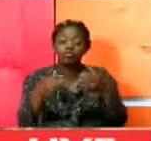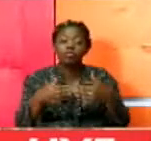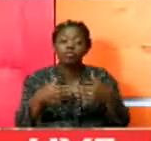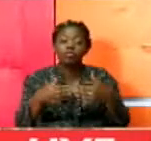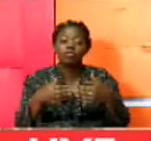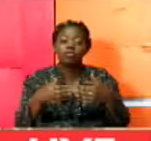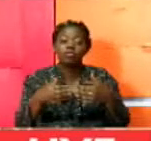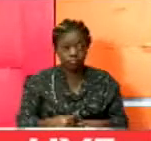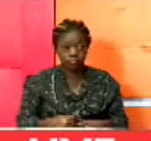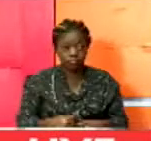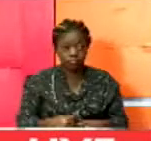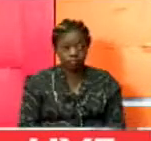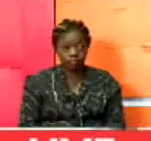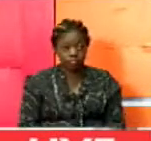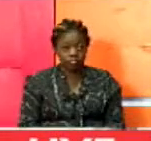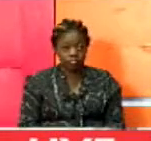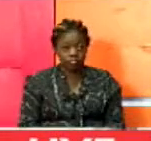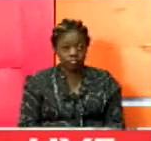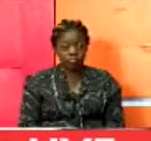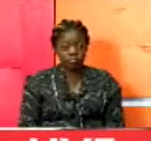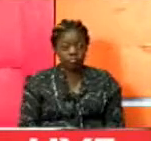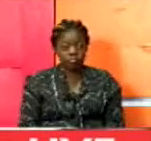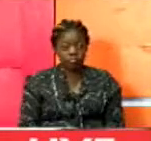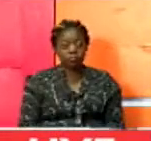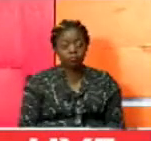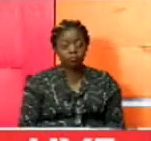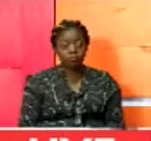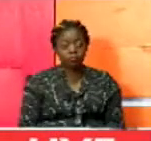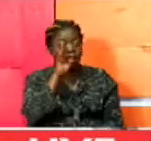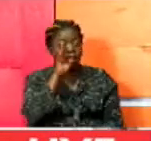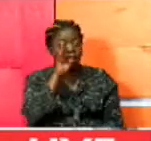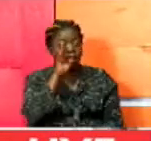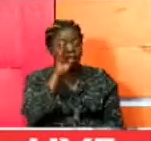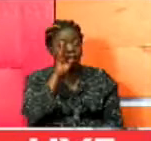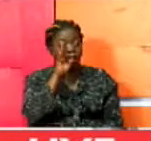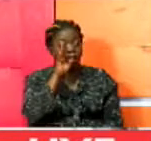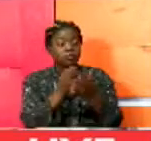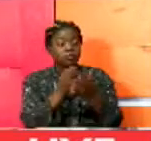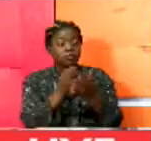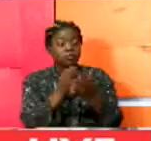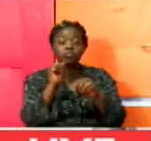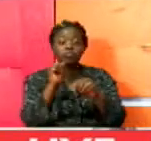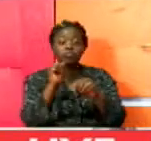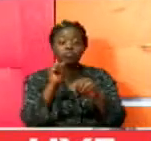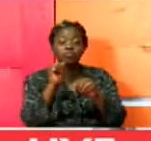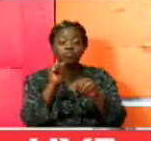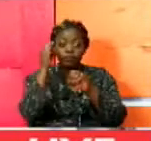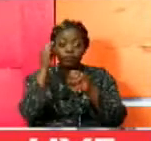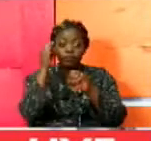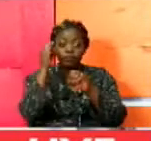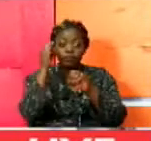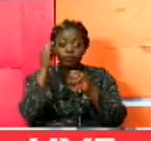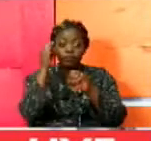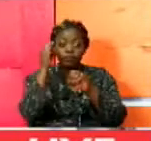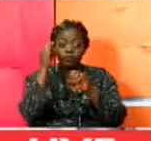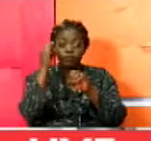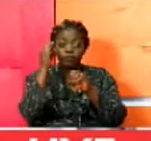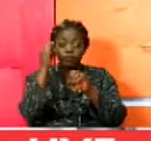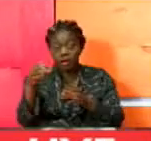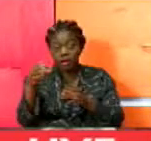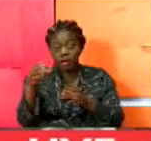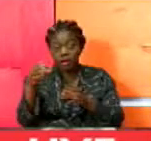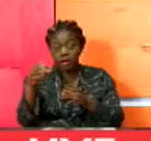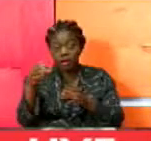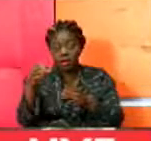abavubuka. Nabuteegomba kintu ky'otakoleredde. Nabuteegomba kintu kya munno. Wadde